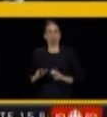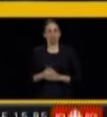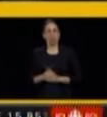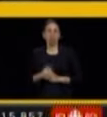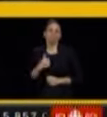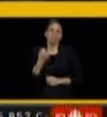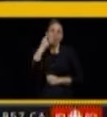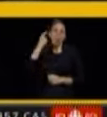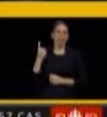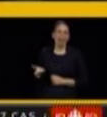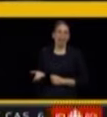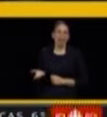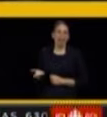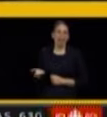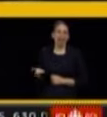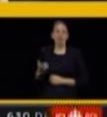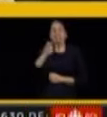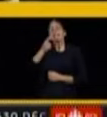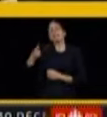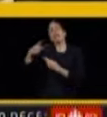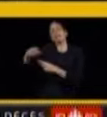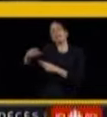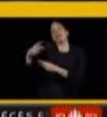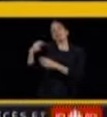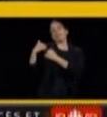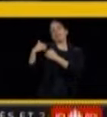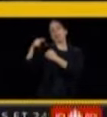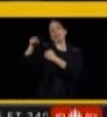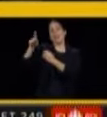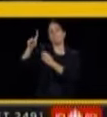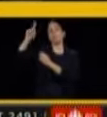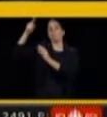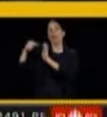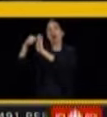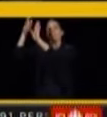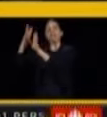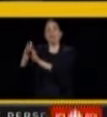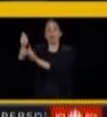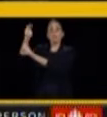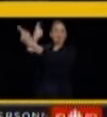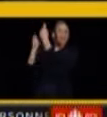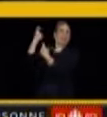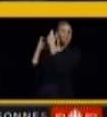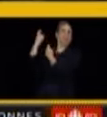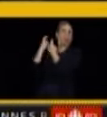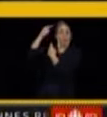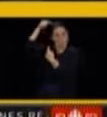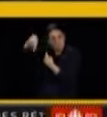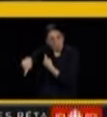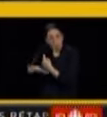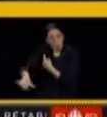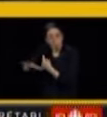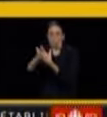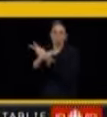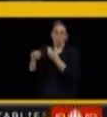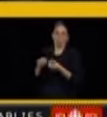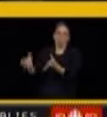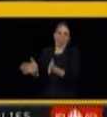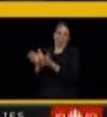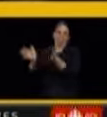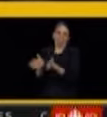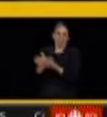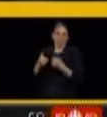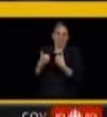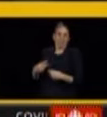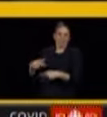leur représentant veuille poser beaucoup de questions pour s'assurer qu'on ne met pas en danger leur vie. Là. Donc,